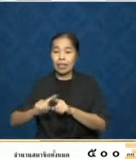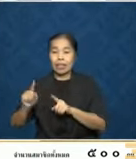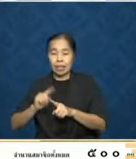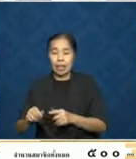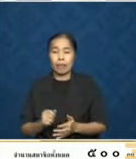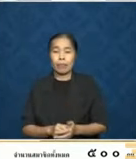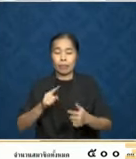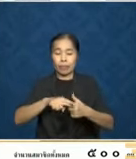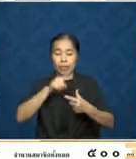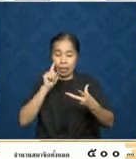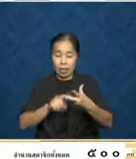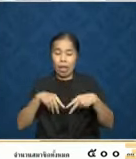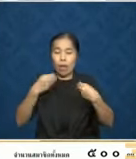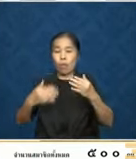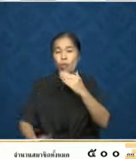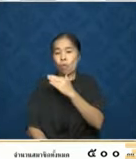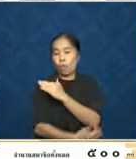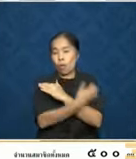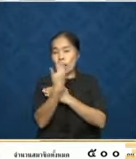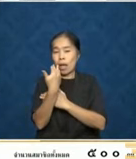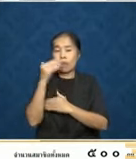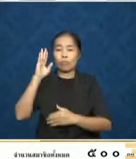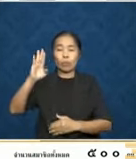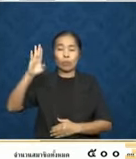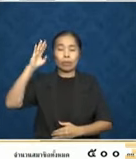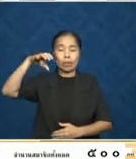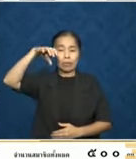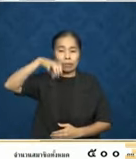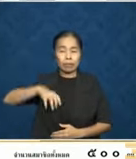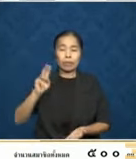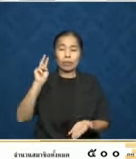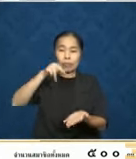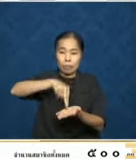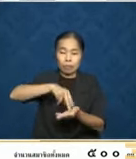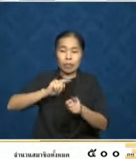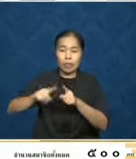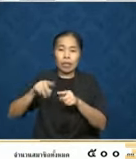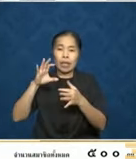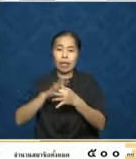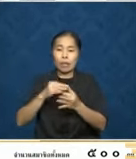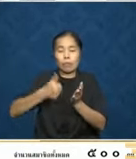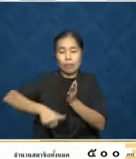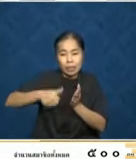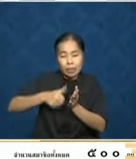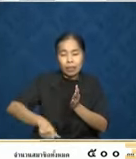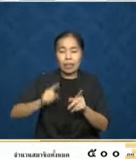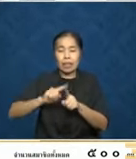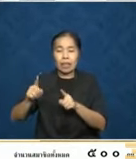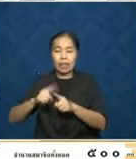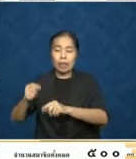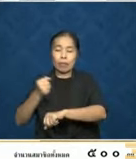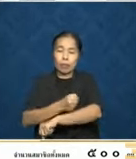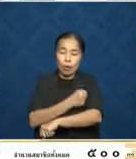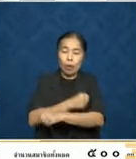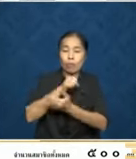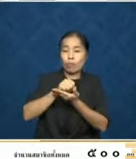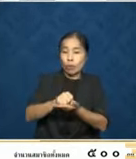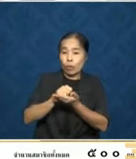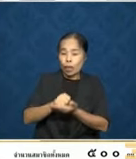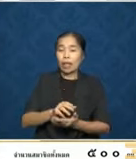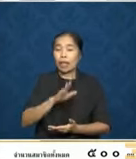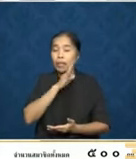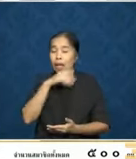ดโอกาสให้ผู้ประกอบการในการลงทุนและการหารายได้จากการจัดเก็บภาษีและค่าธรรมเนียมครับเปิดโอกาสให้ผู้ประกอบ